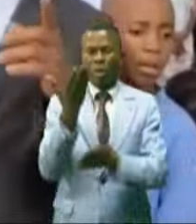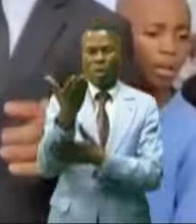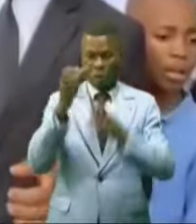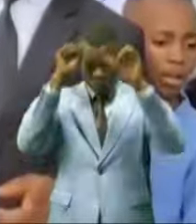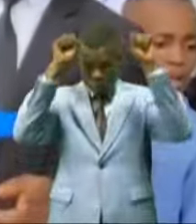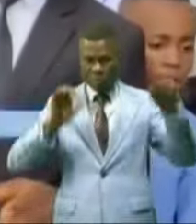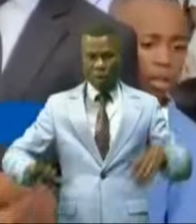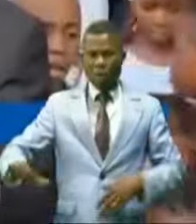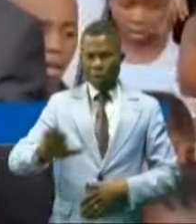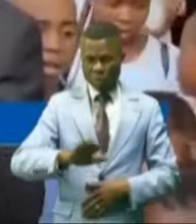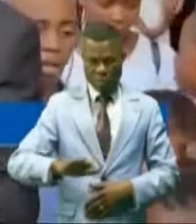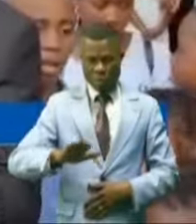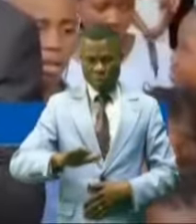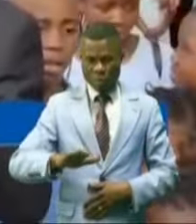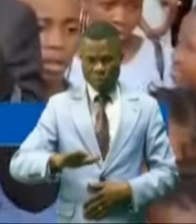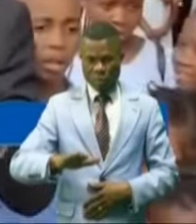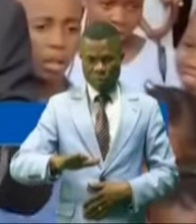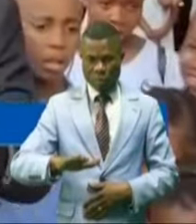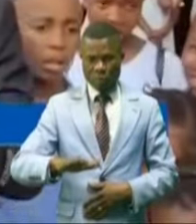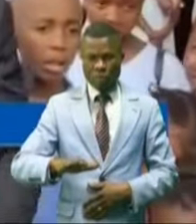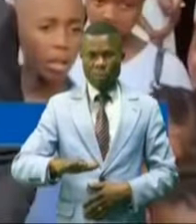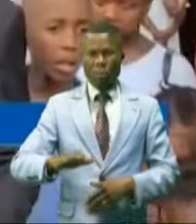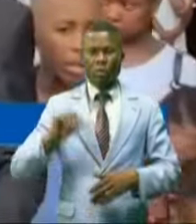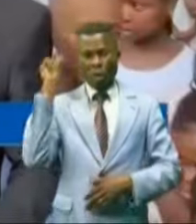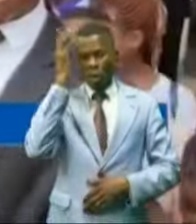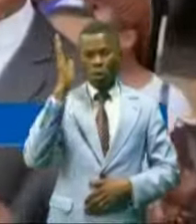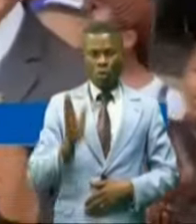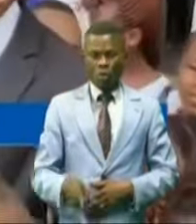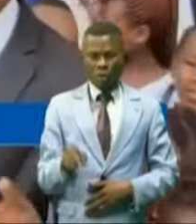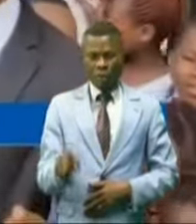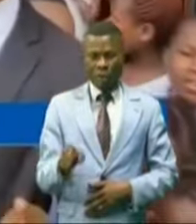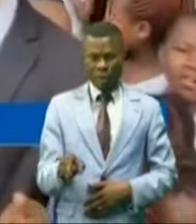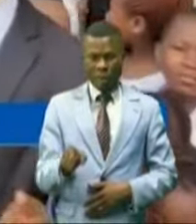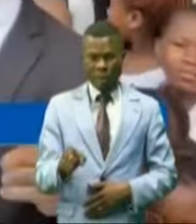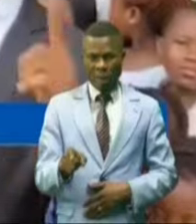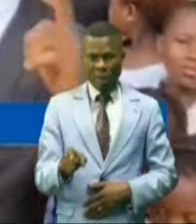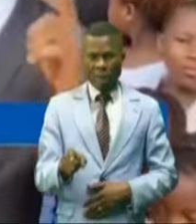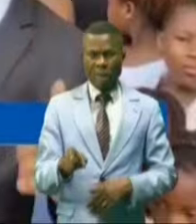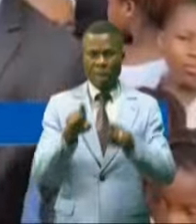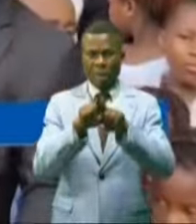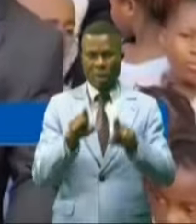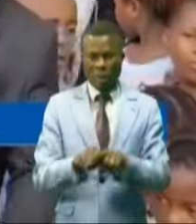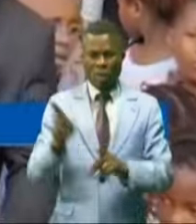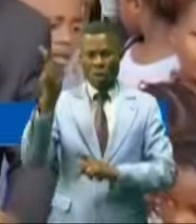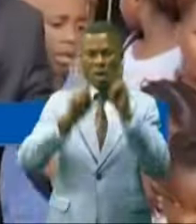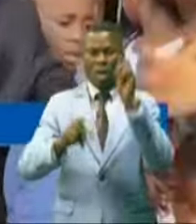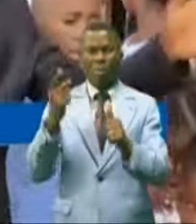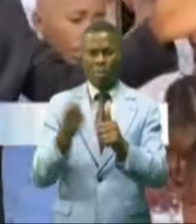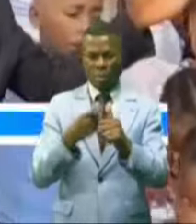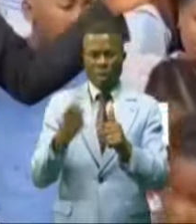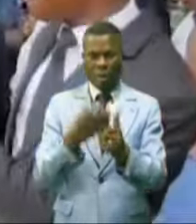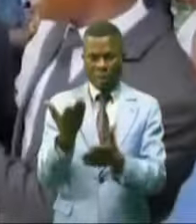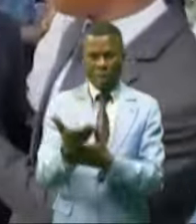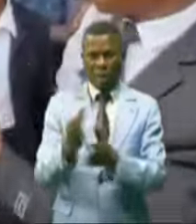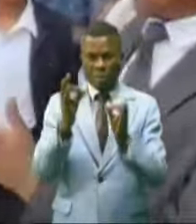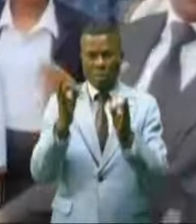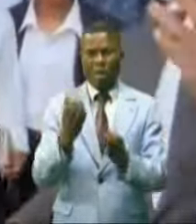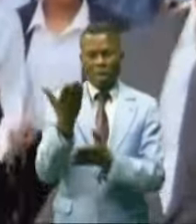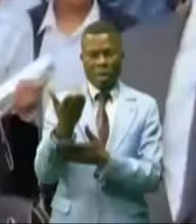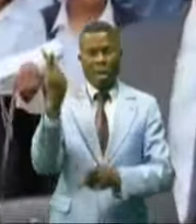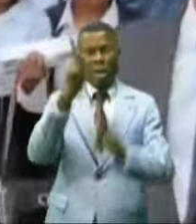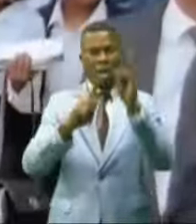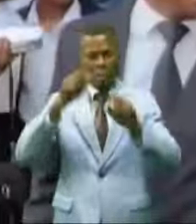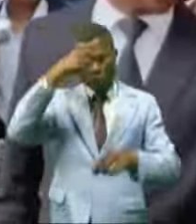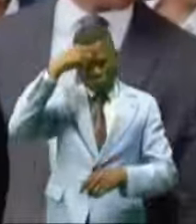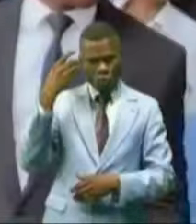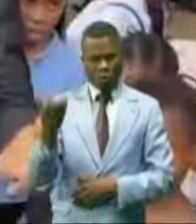la République qui a dit gouverner autrement, qui a dit le peuple d'abord, mais regarde comment le peuple est en